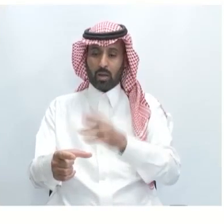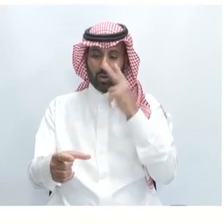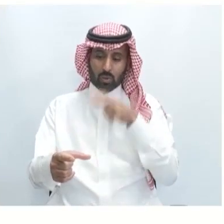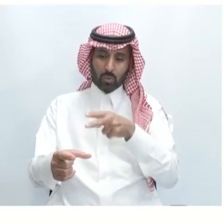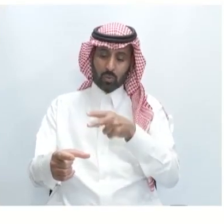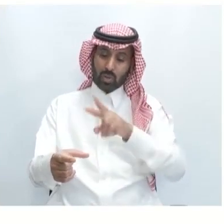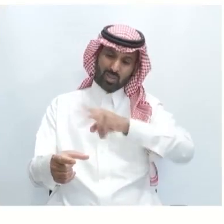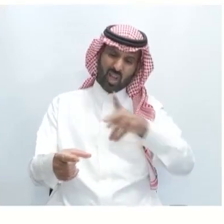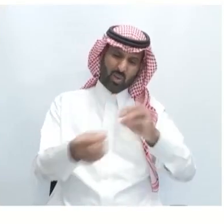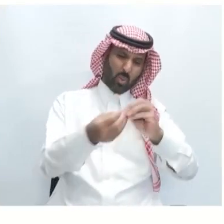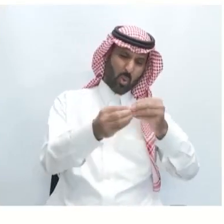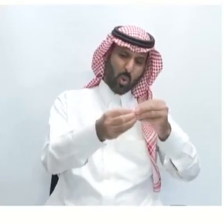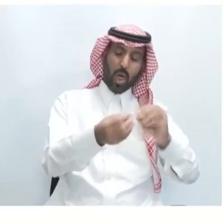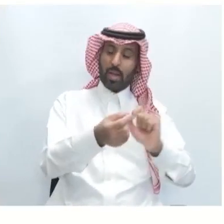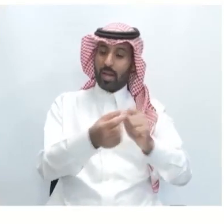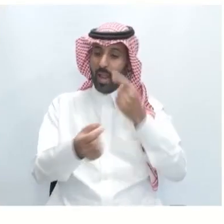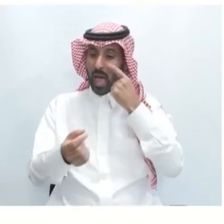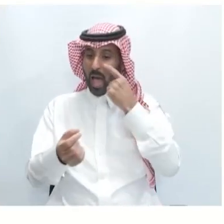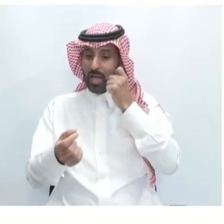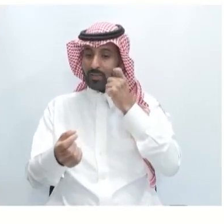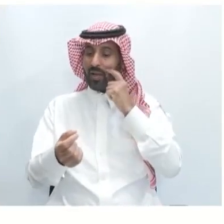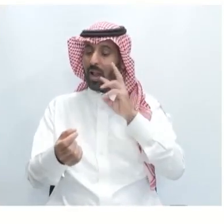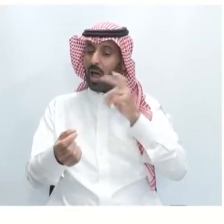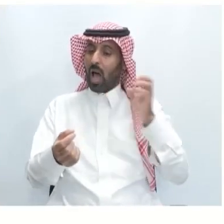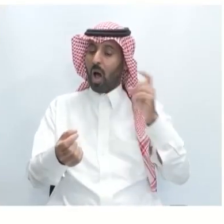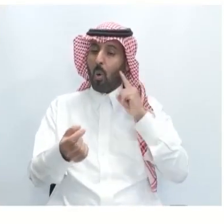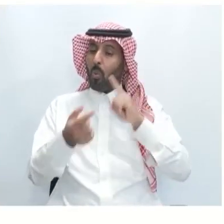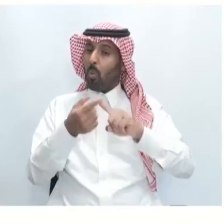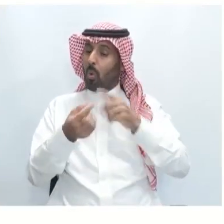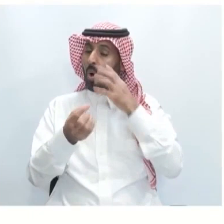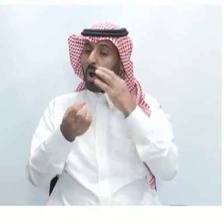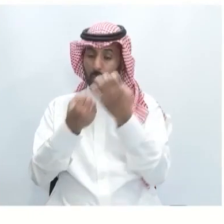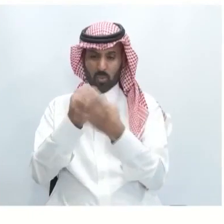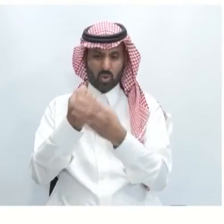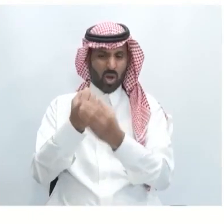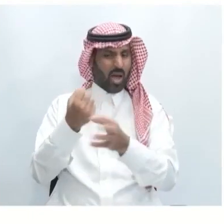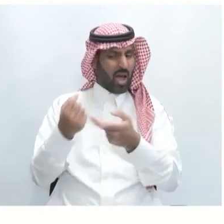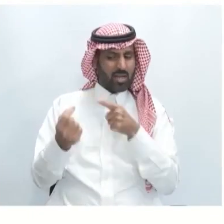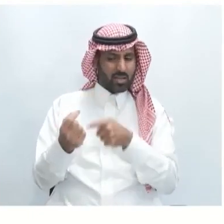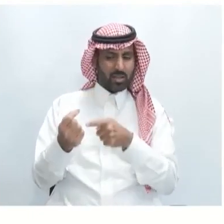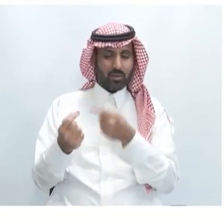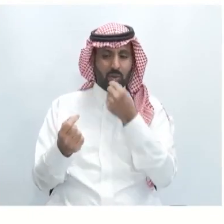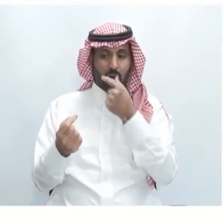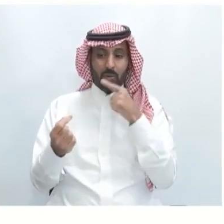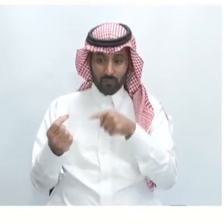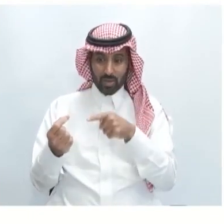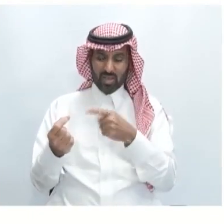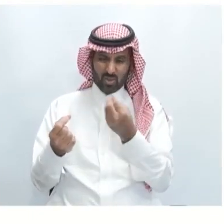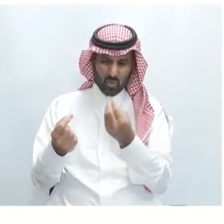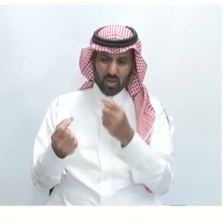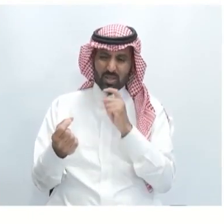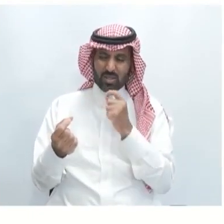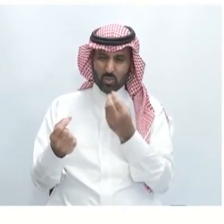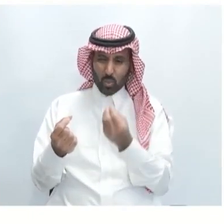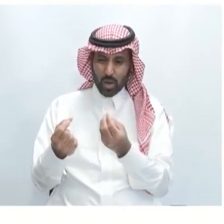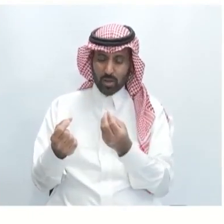اللوني للاصفر او البرتقالي على وجود سكر بسيط اذا اعطاك هنا معلومه ماذا سيحدث وجود سكر بسيط